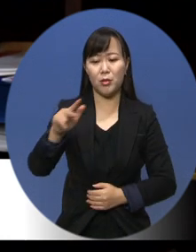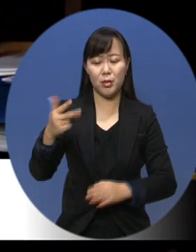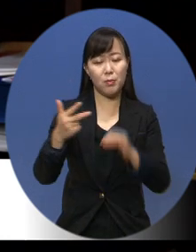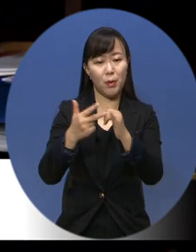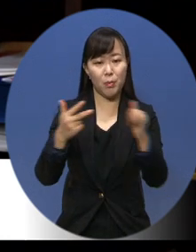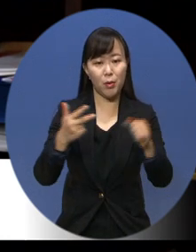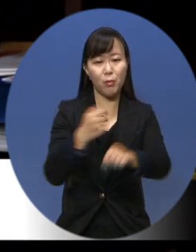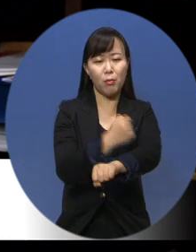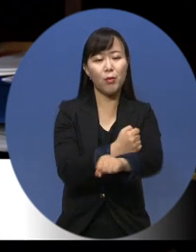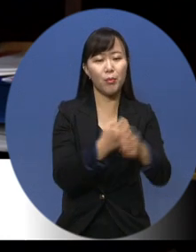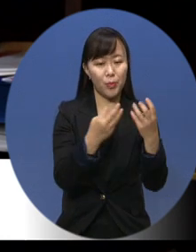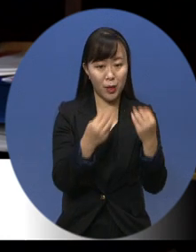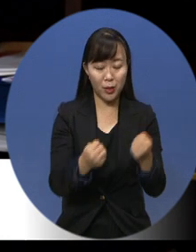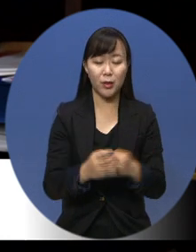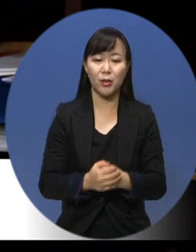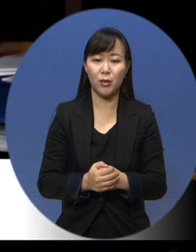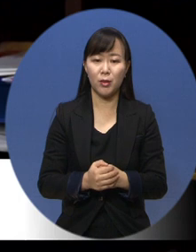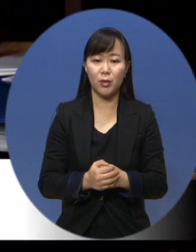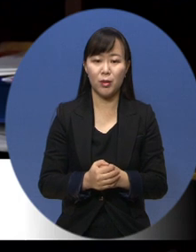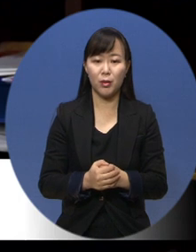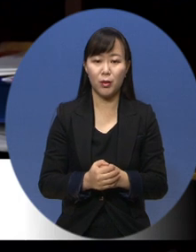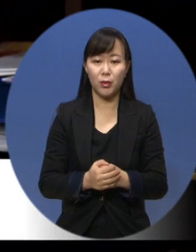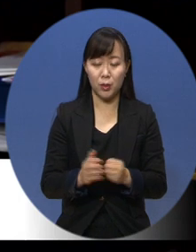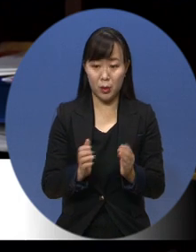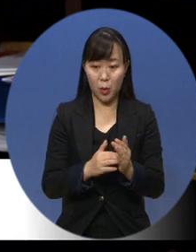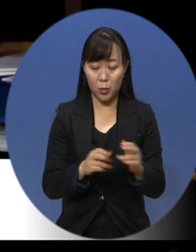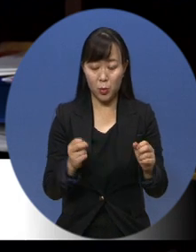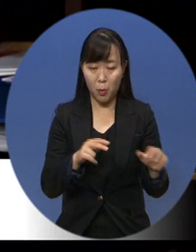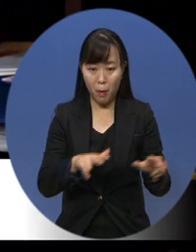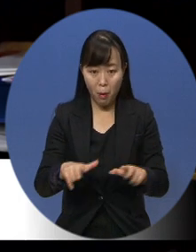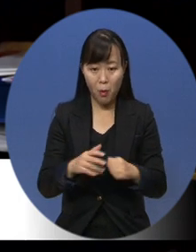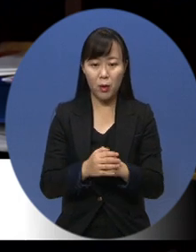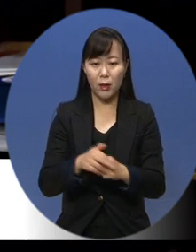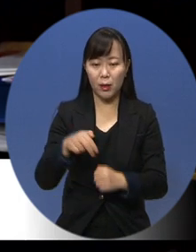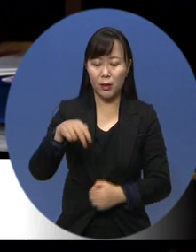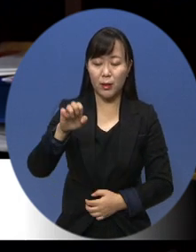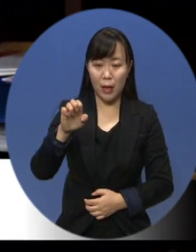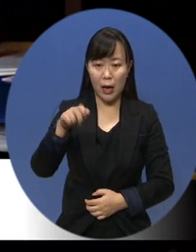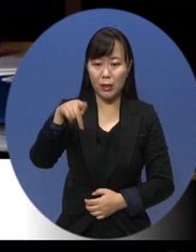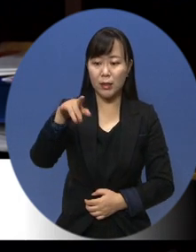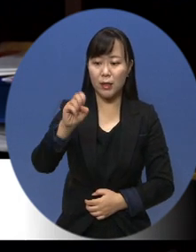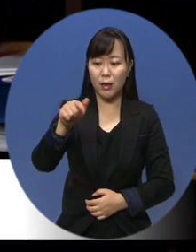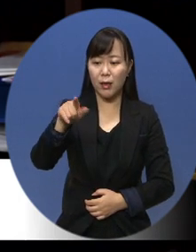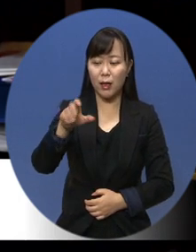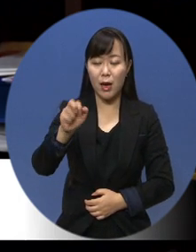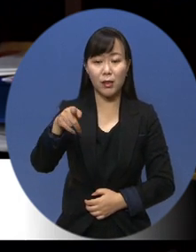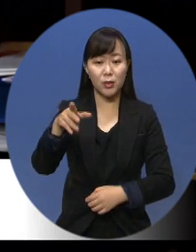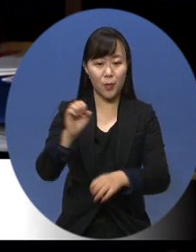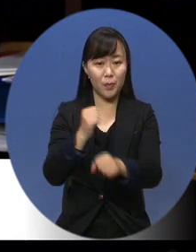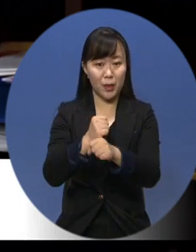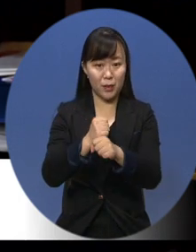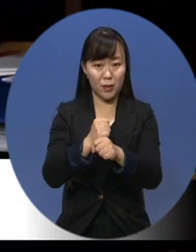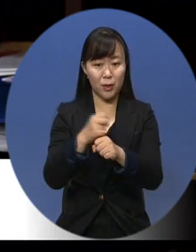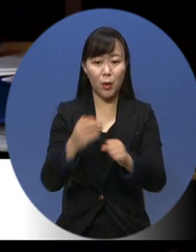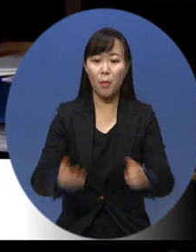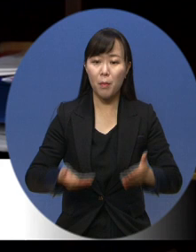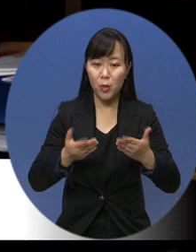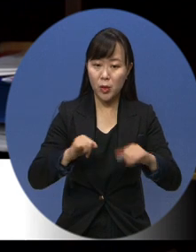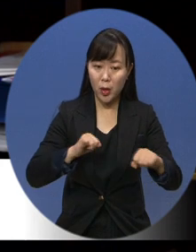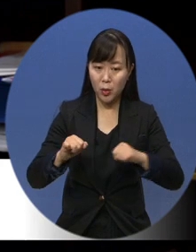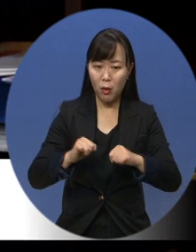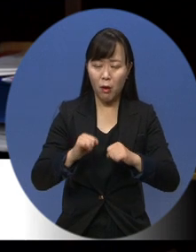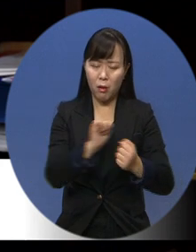고작 하셨고 또 끌려고 곧바로 생강 청 봉사활동 방역활동